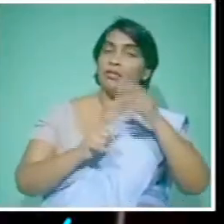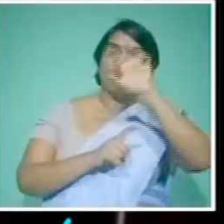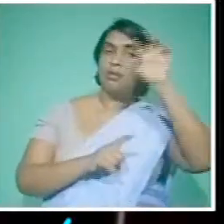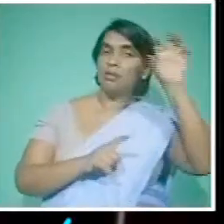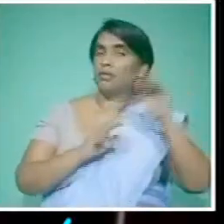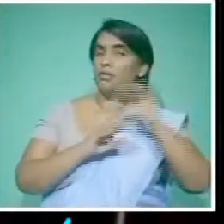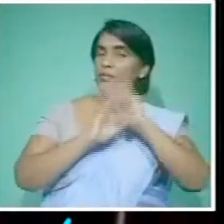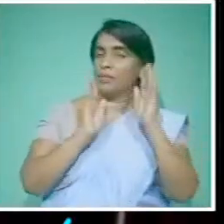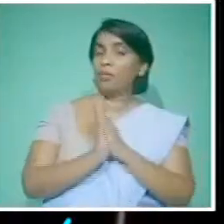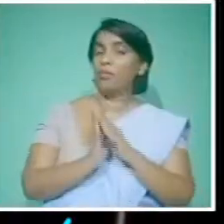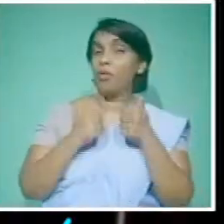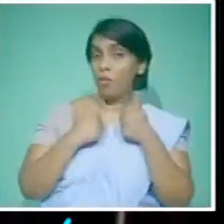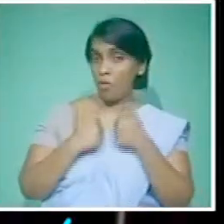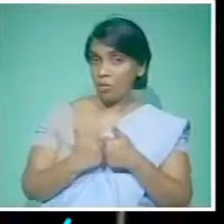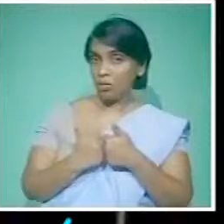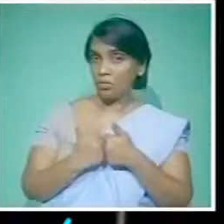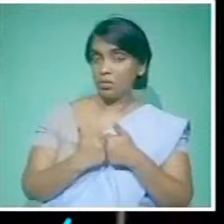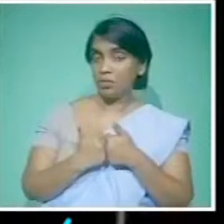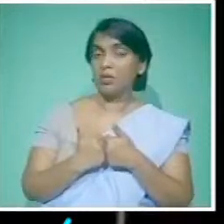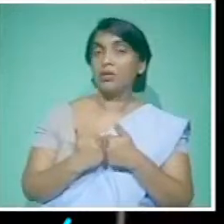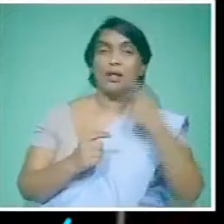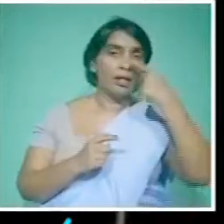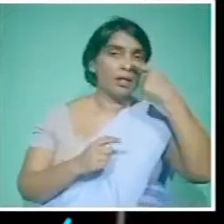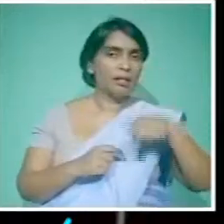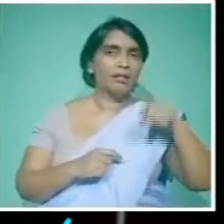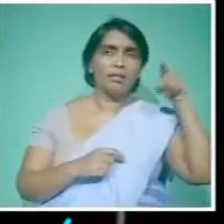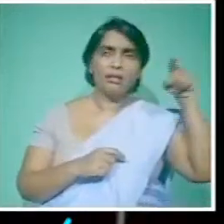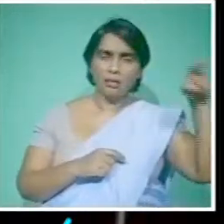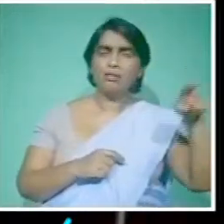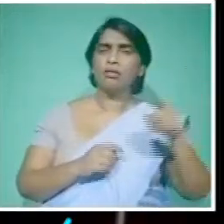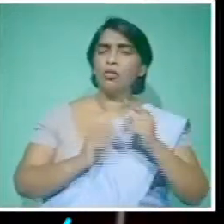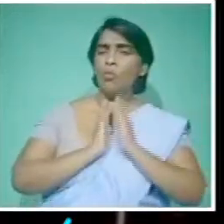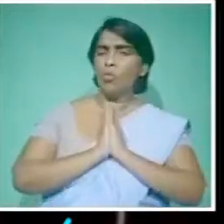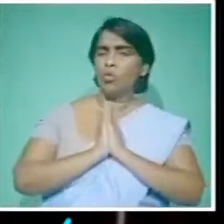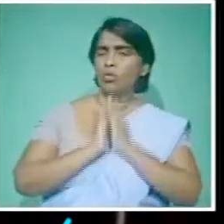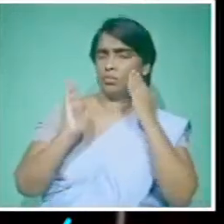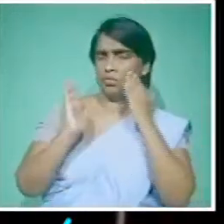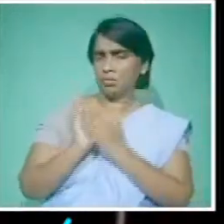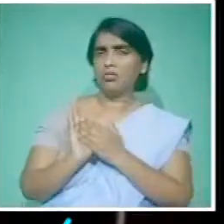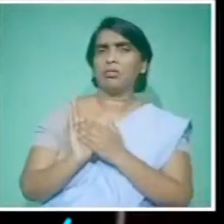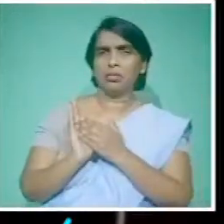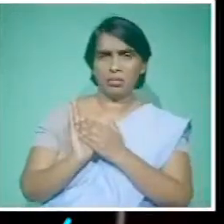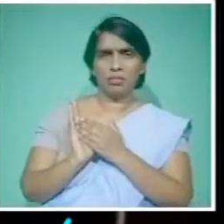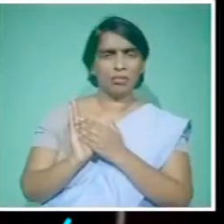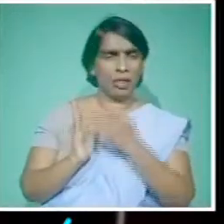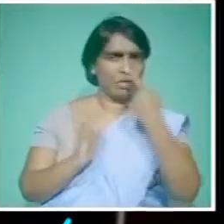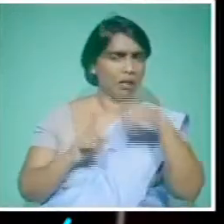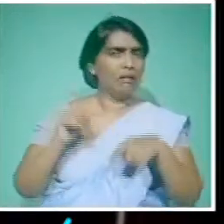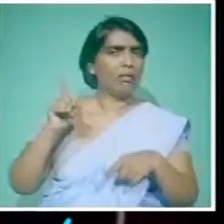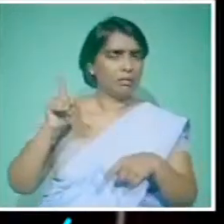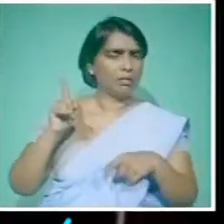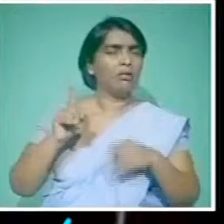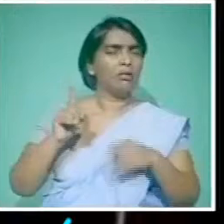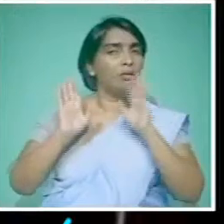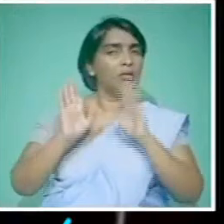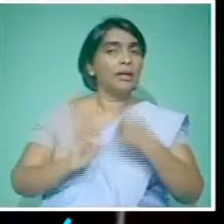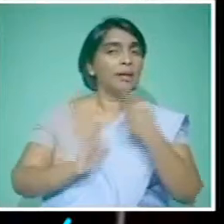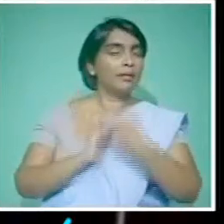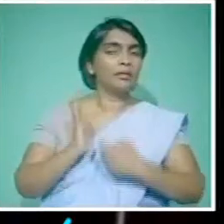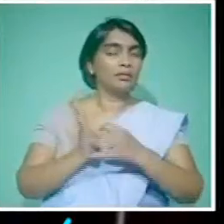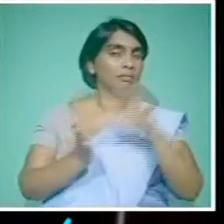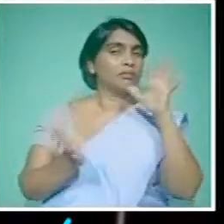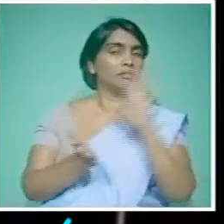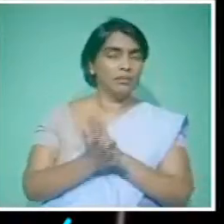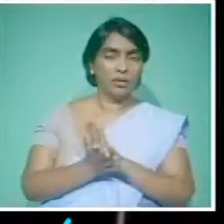sielu deetama meka hondai nam. Thailanthaya kiyanne therawade bauddha ratak. E rate meka neethigatha